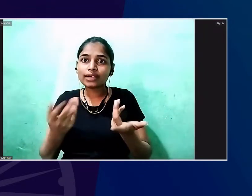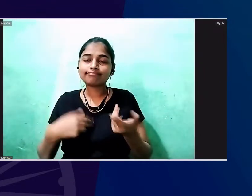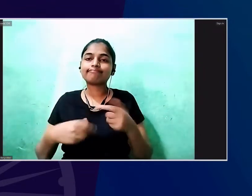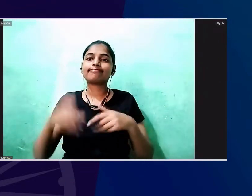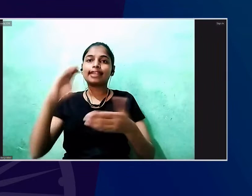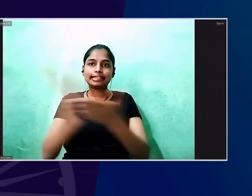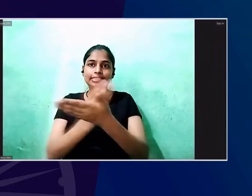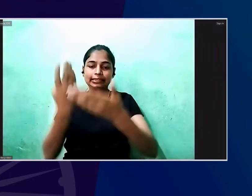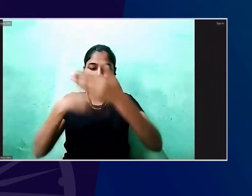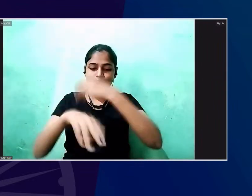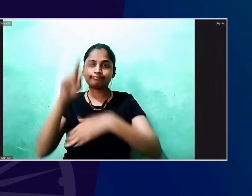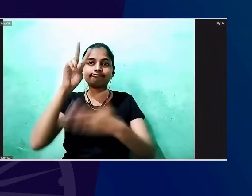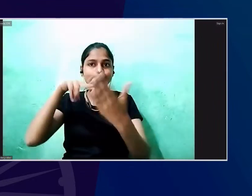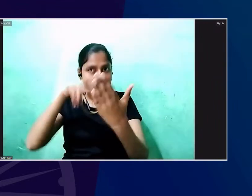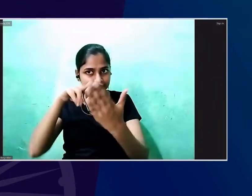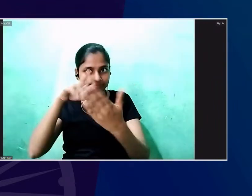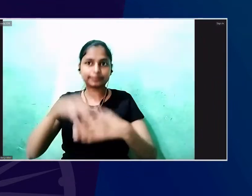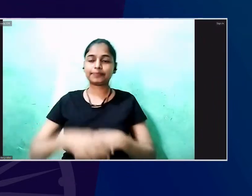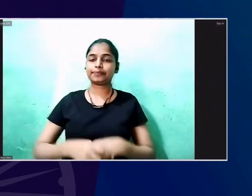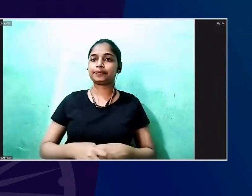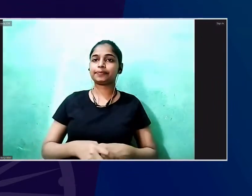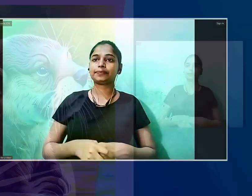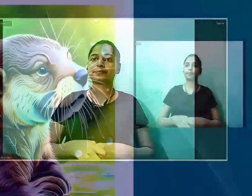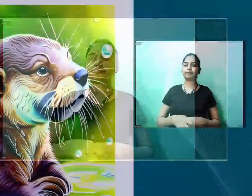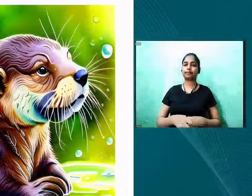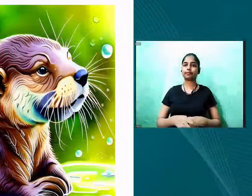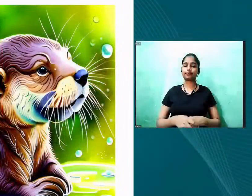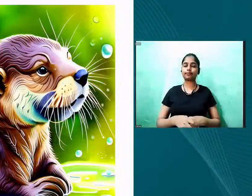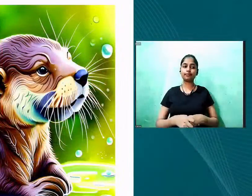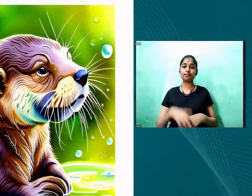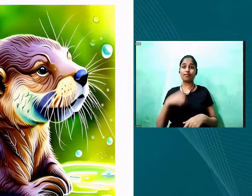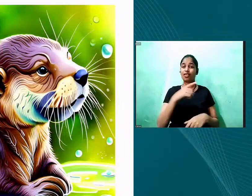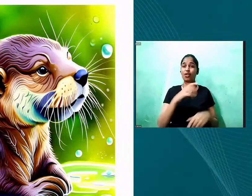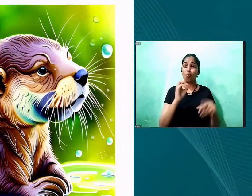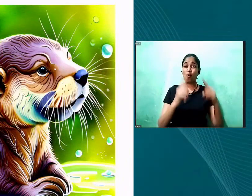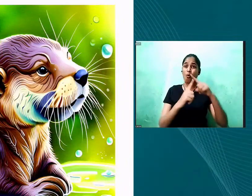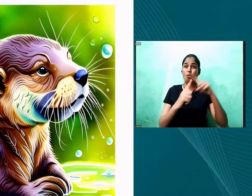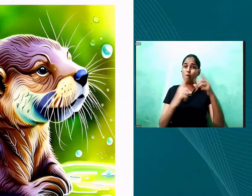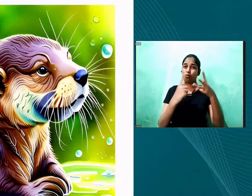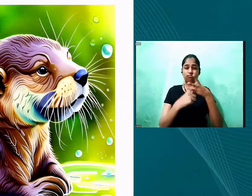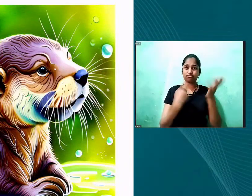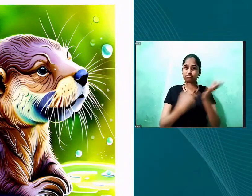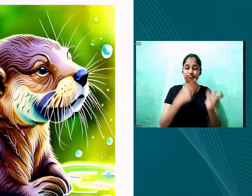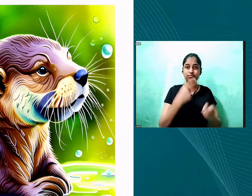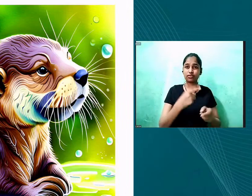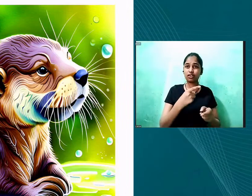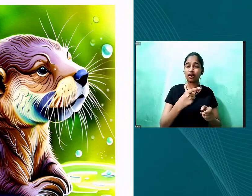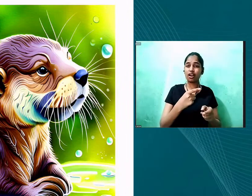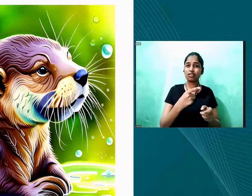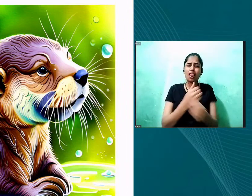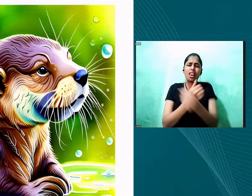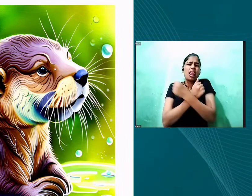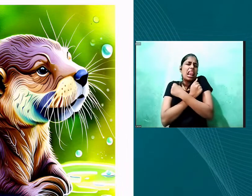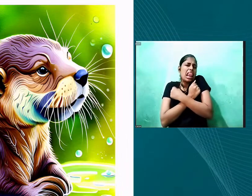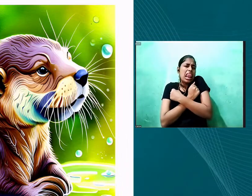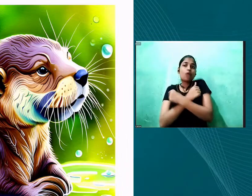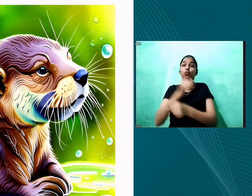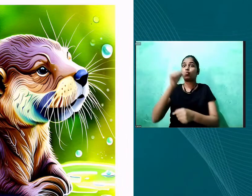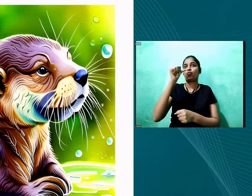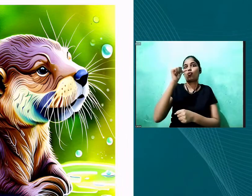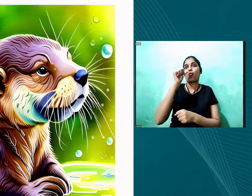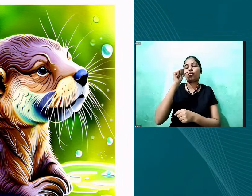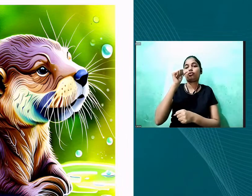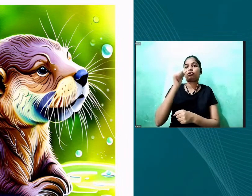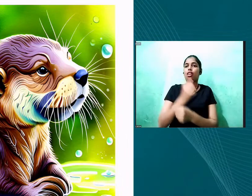सो बिकॉज ऑटर इज फ्रॉम वाटर, तो मिजबिल लव्ड वाटर. ही लव्ड स्पेंडिंग